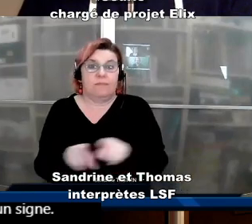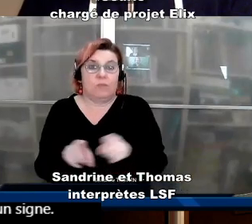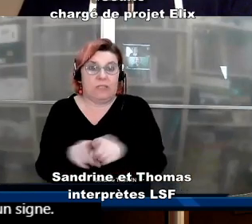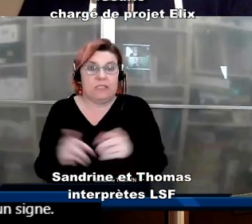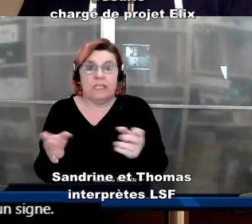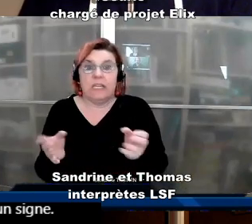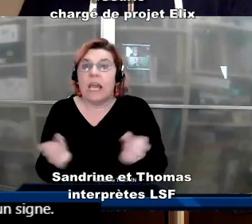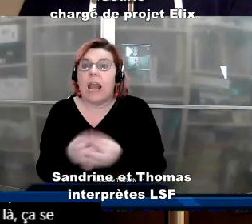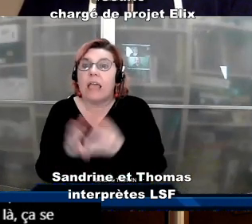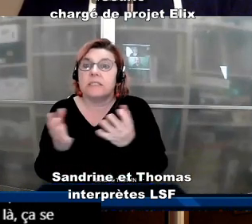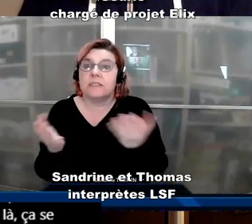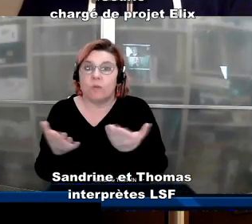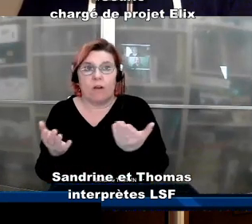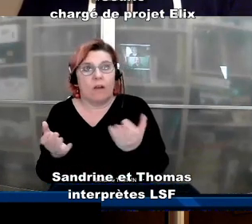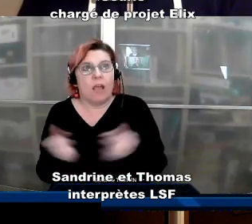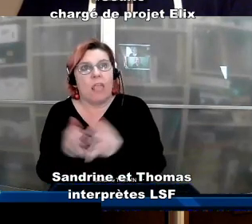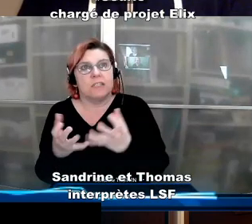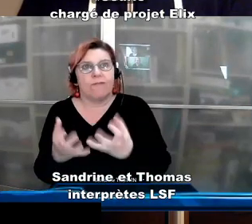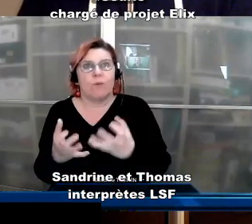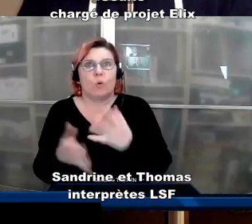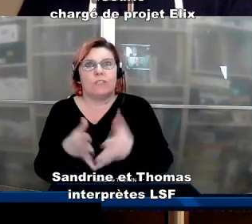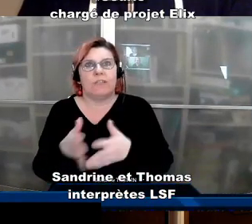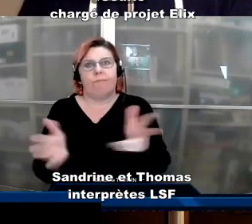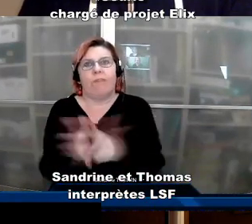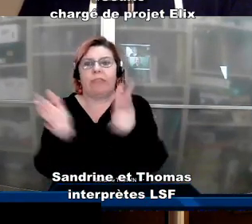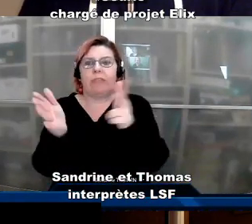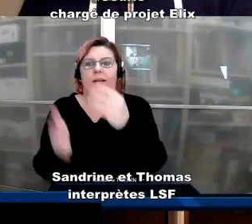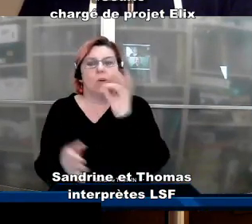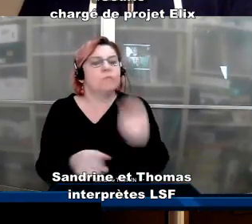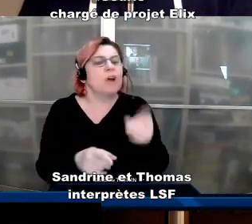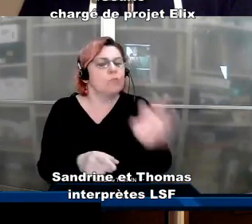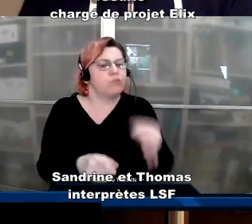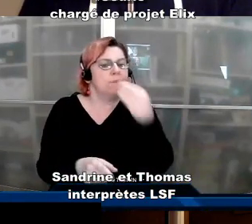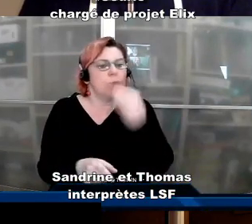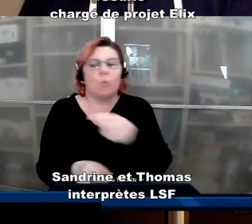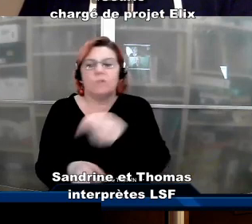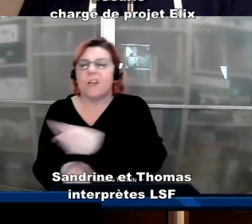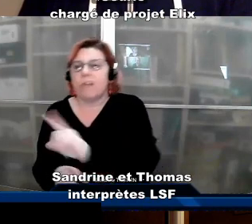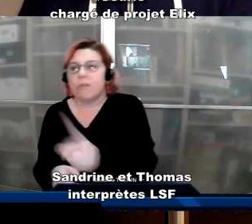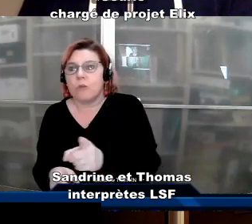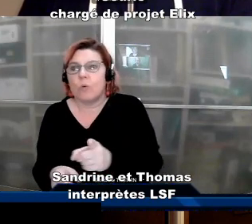n'a pas l'ambition de valider la langue des signes. C'est une question qu'on nous pose souvent,